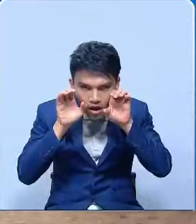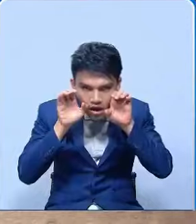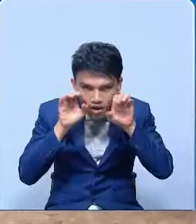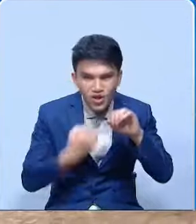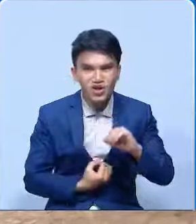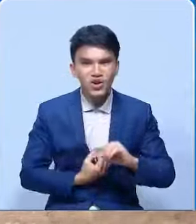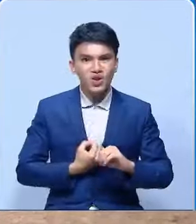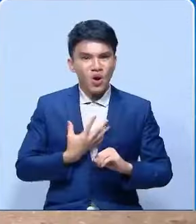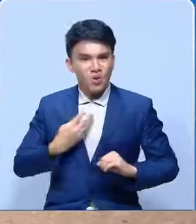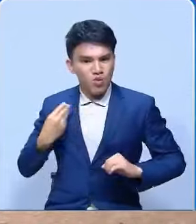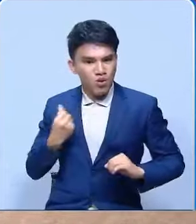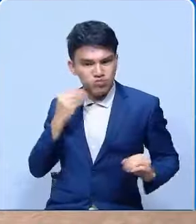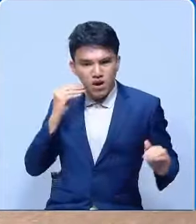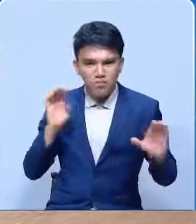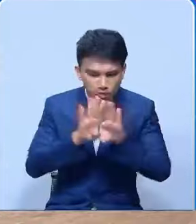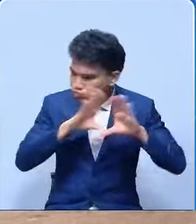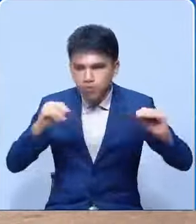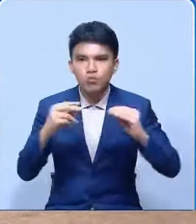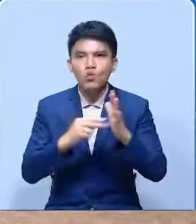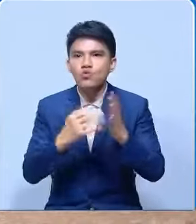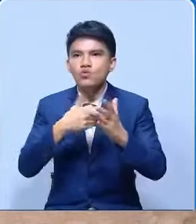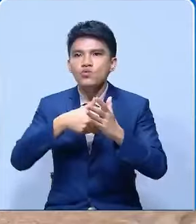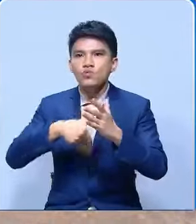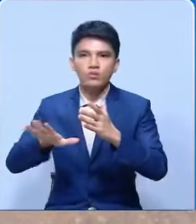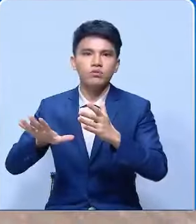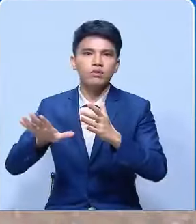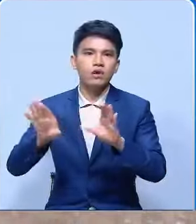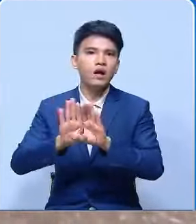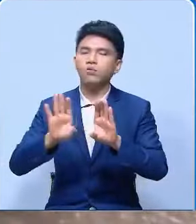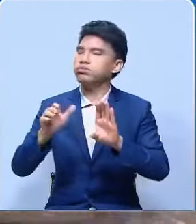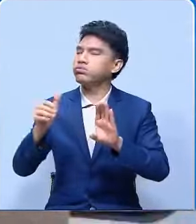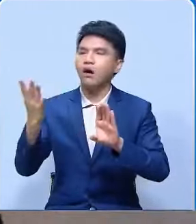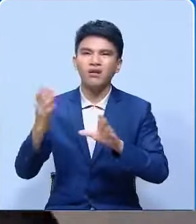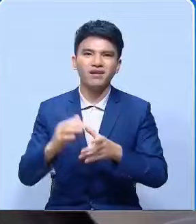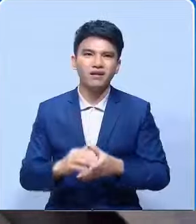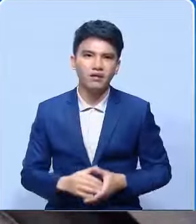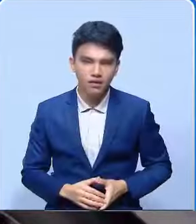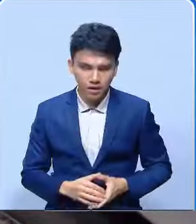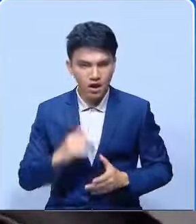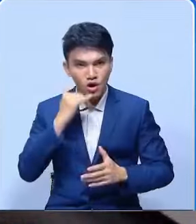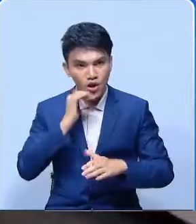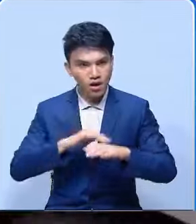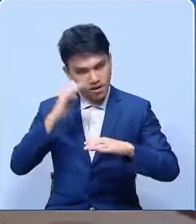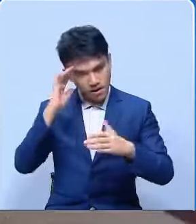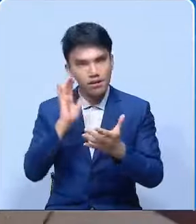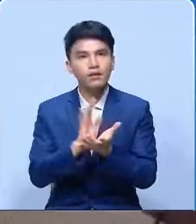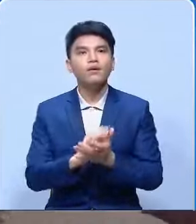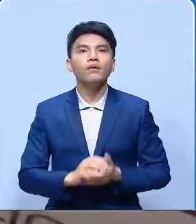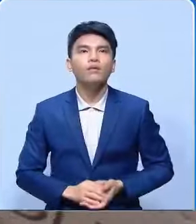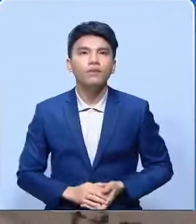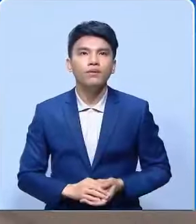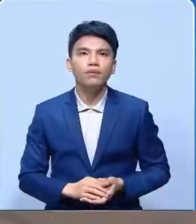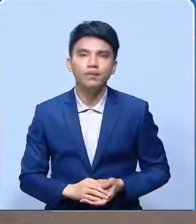ความตกใจรีบปิดหน้าต่างปิดไฟวิ่งหนีเข้าไปในือล็อคประตูบ้านทุกบานเลยแล้วก็โทรแจ้งตำรวจระหว่าง